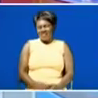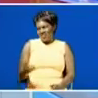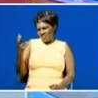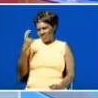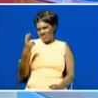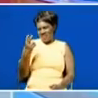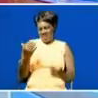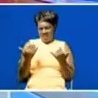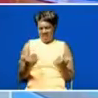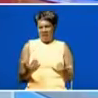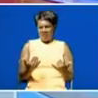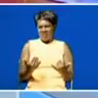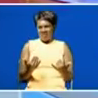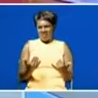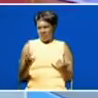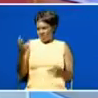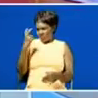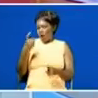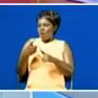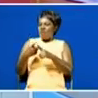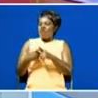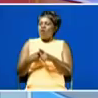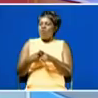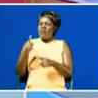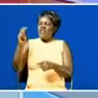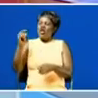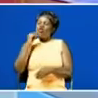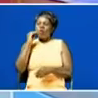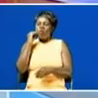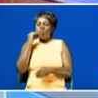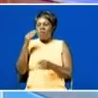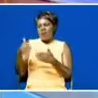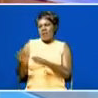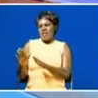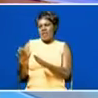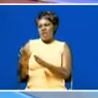Mtazamaji, kwa sasa mtazamaji ambao unatutazama kupitia idhaa yetu ya KTN Home, na kuacha na